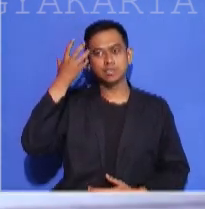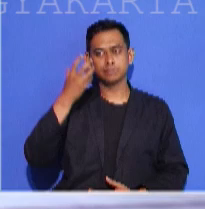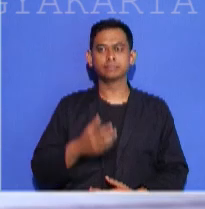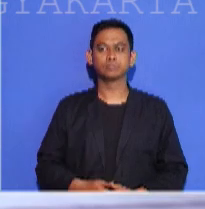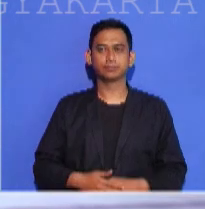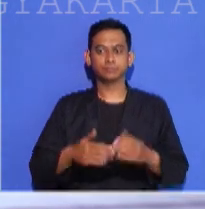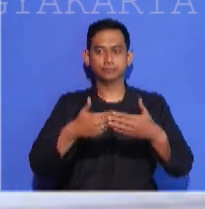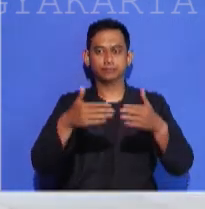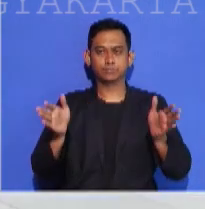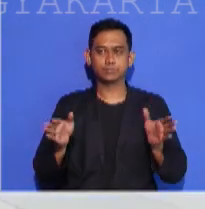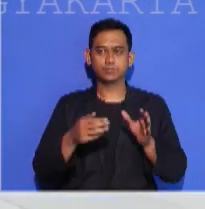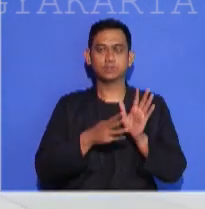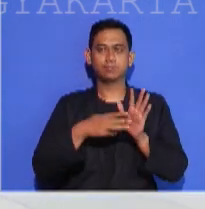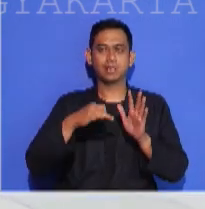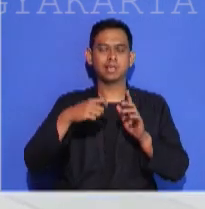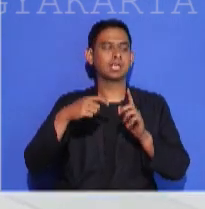Arab